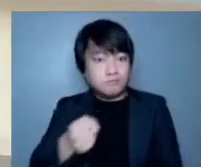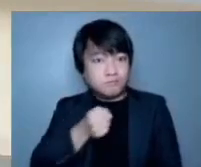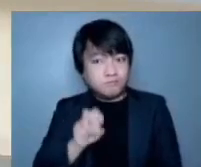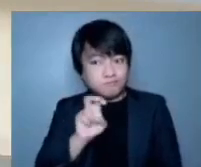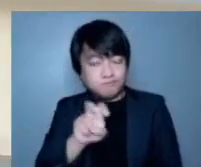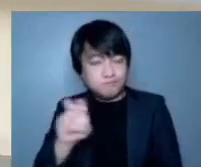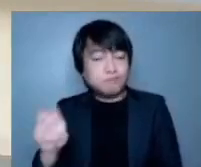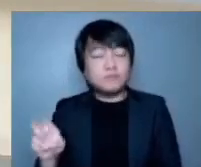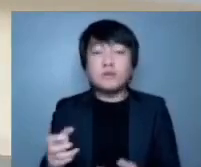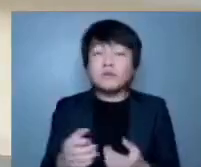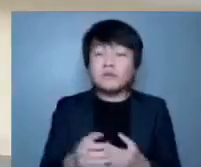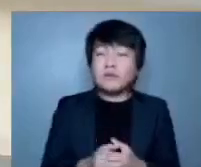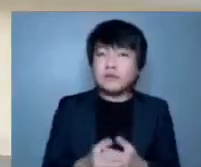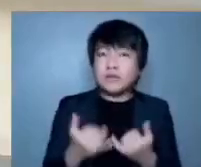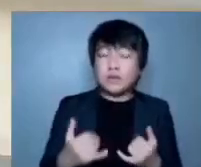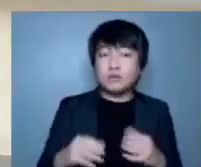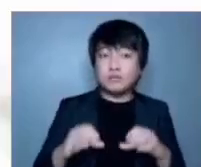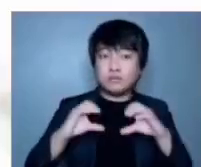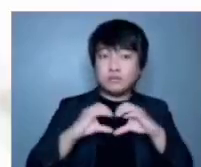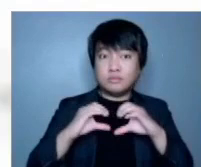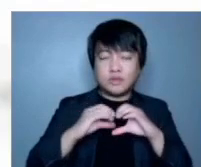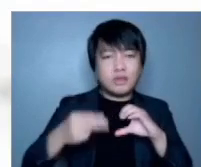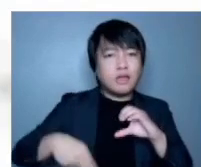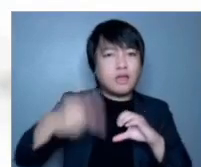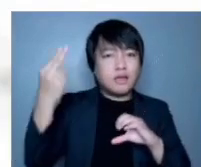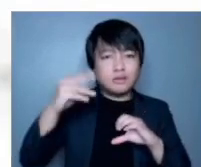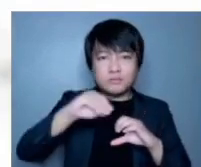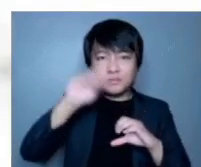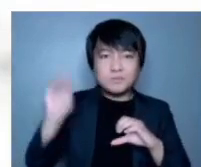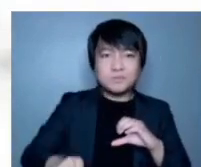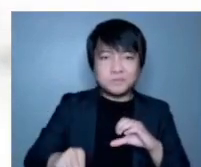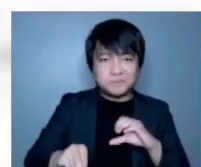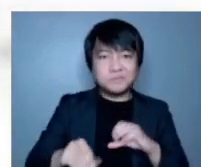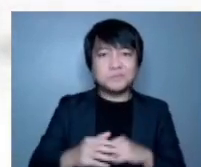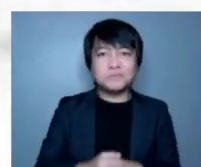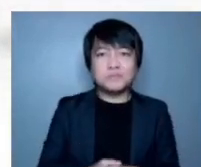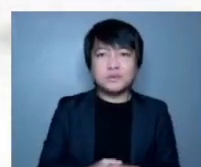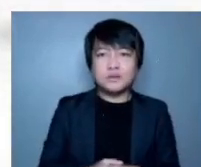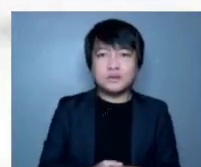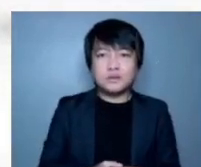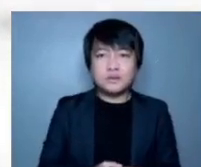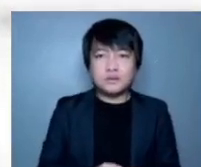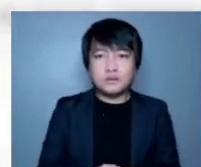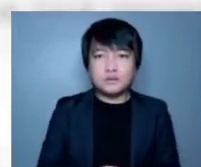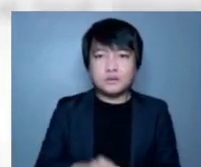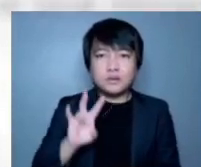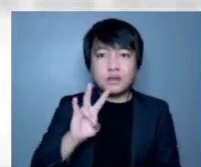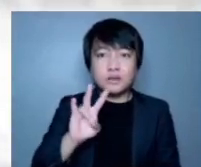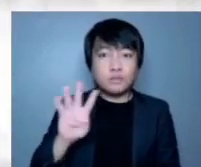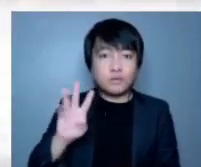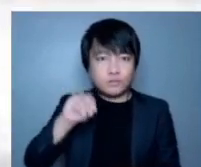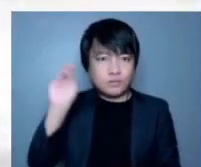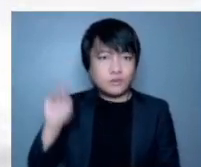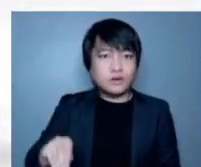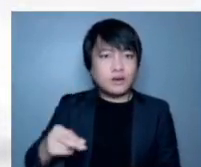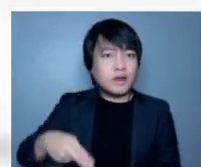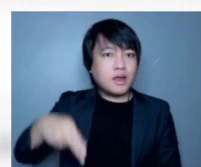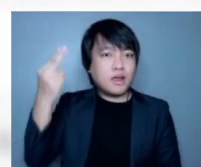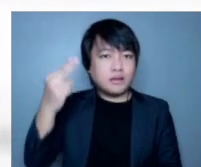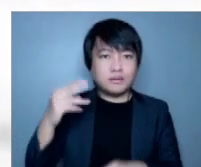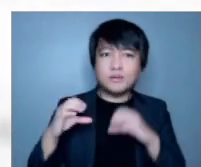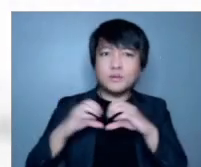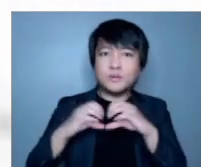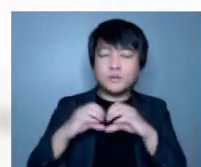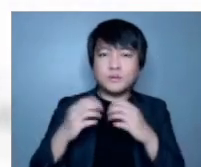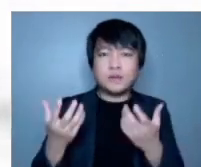nakuha ng GMA. Nakakuha ng 74% brand trust score ang Kapuso Network na pinakamataas sa 15 media